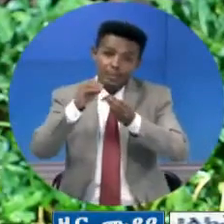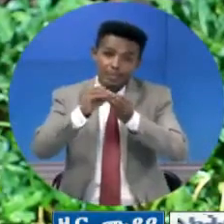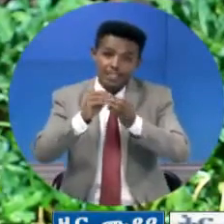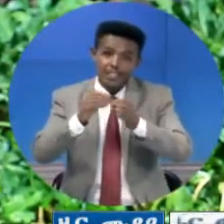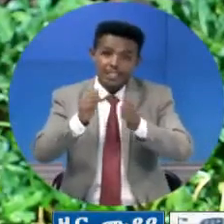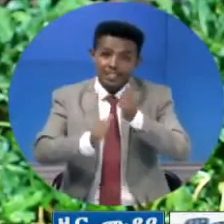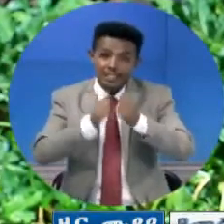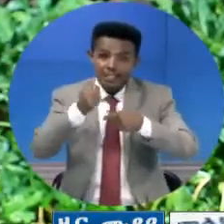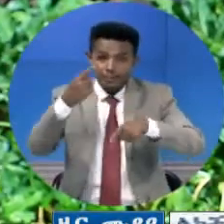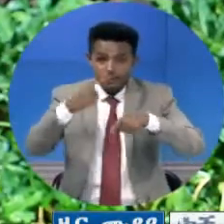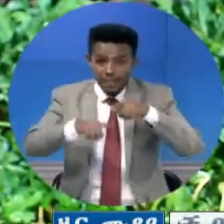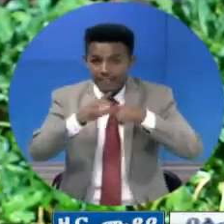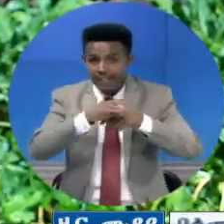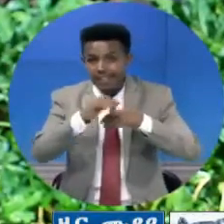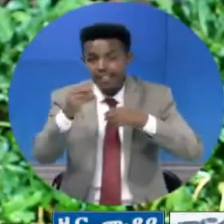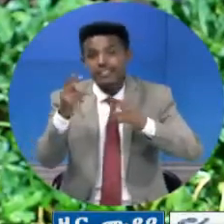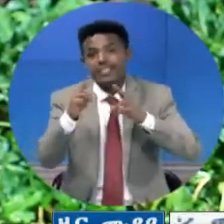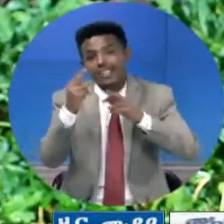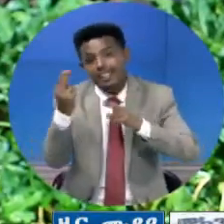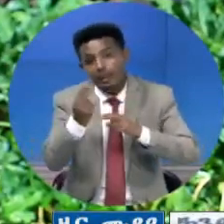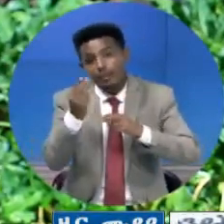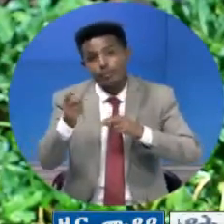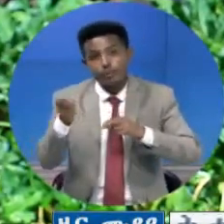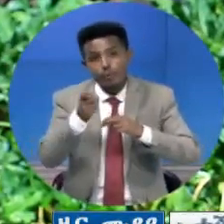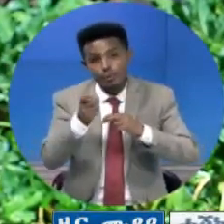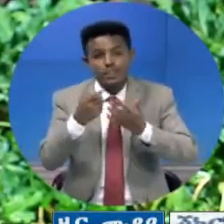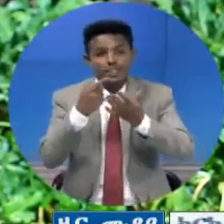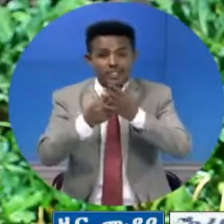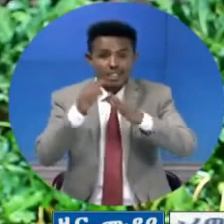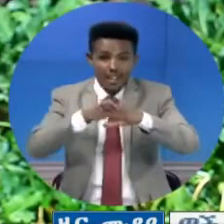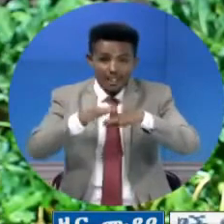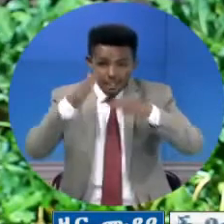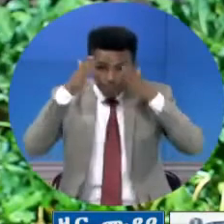በጣም ጠቃሚ በመሆኑ ማዕከሉ እዚህ ላይ ትኩረት ሰጥቶ